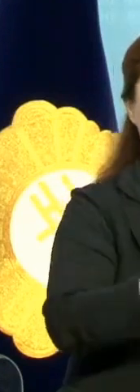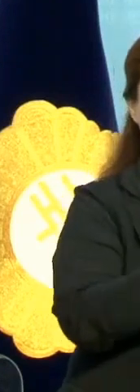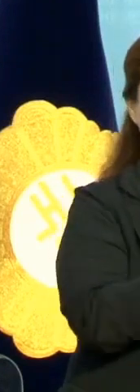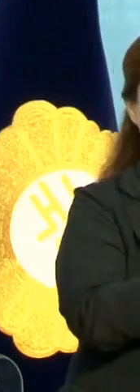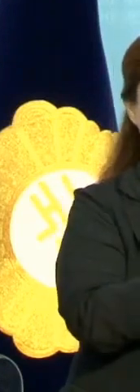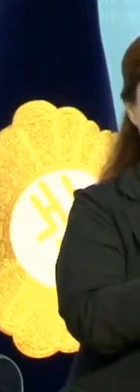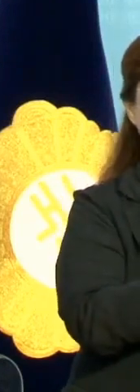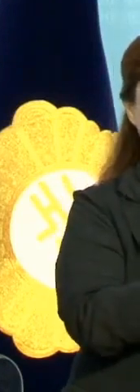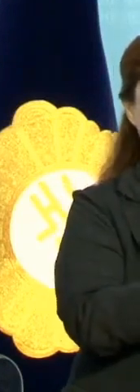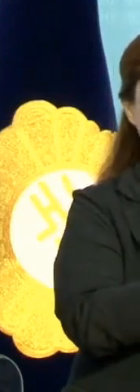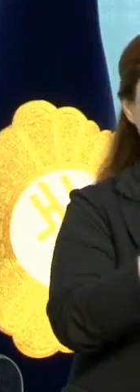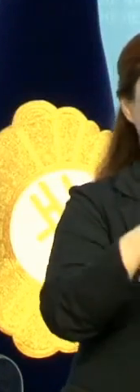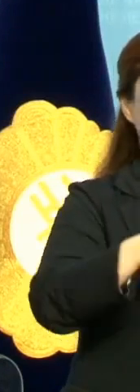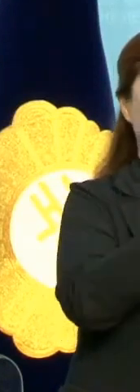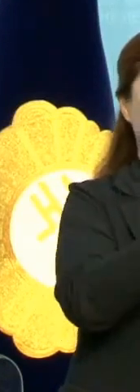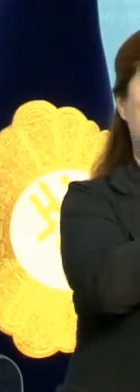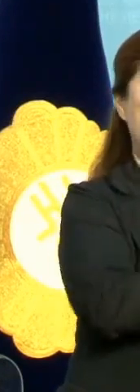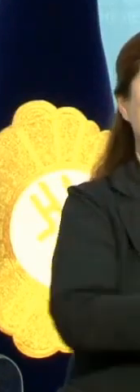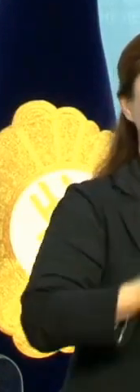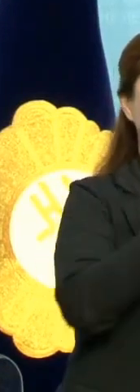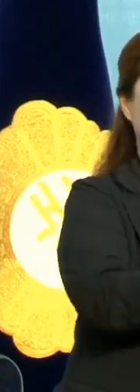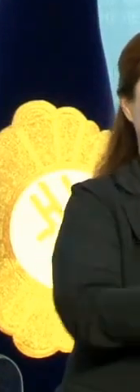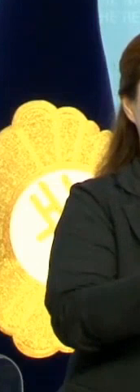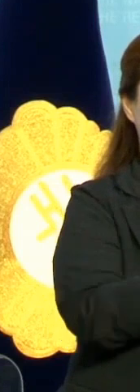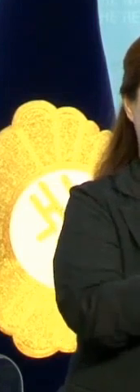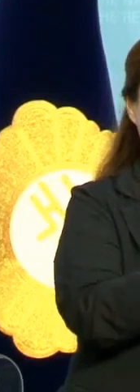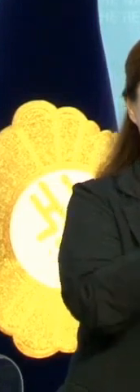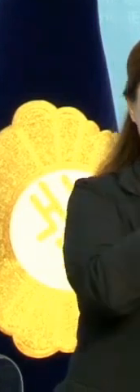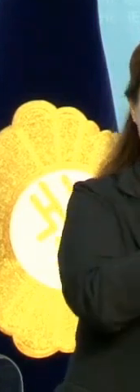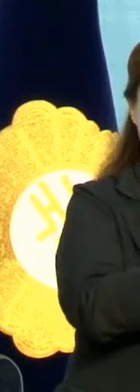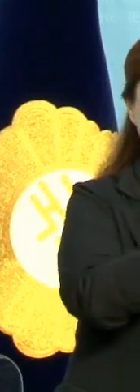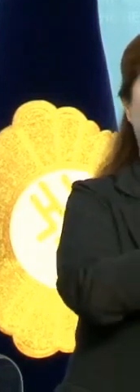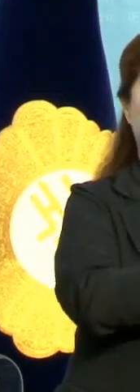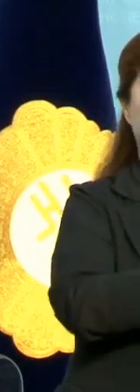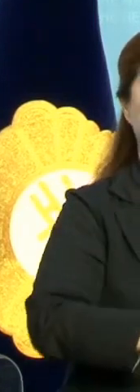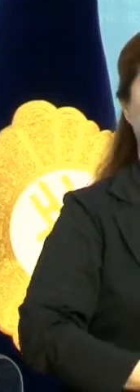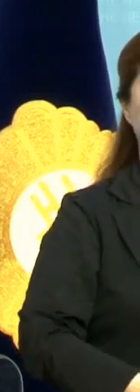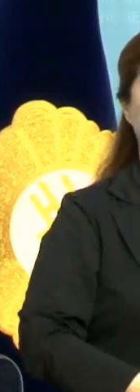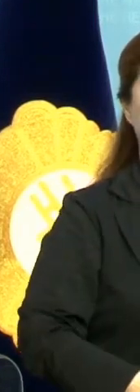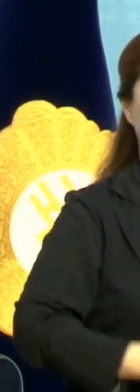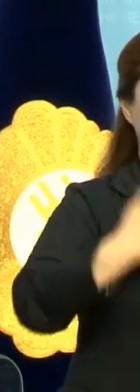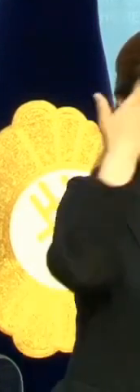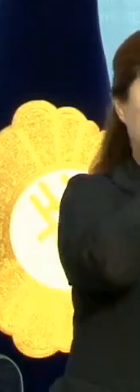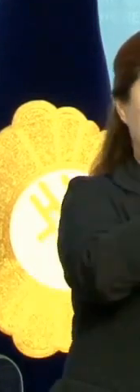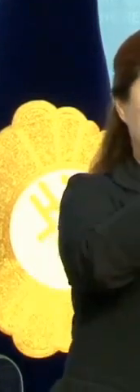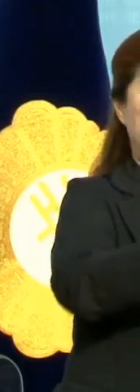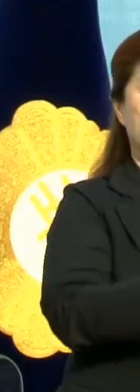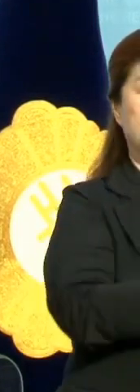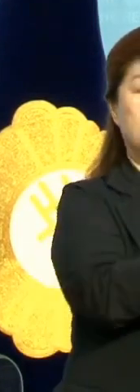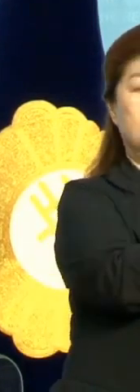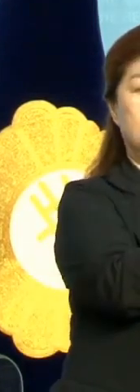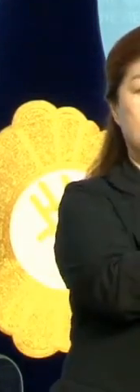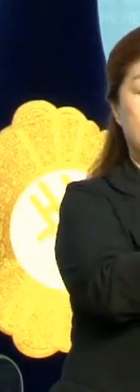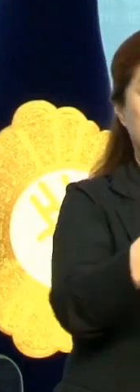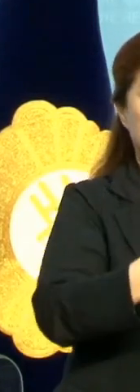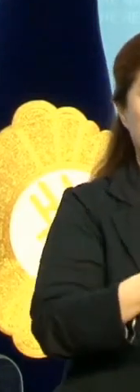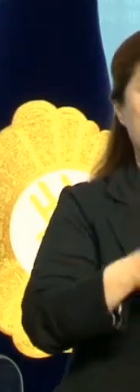삼성물산 합병 과정의 핵심적 고리였습니다. 건전한 자본시장 육성, 투자자의